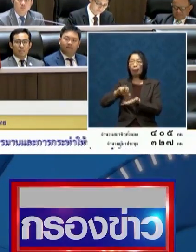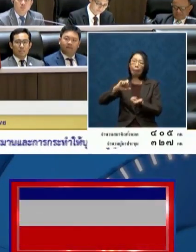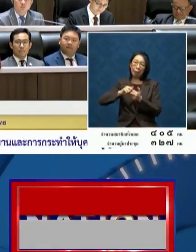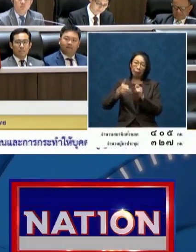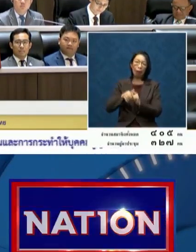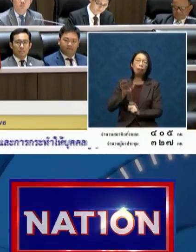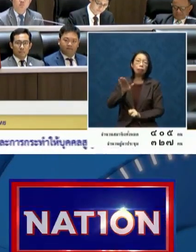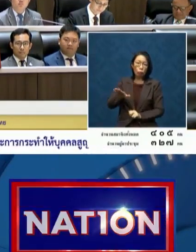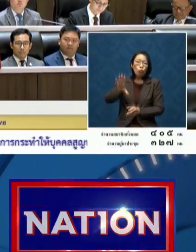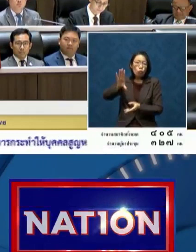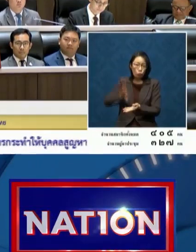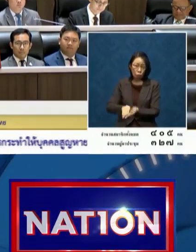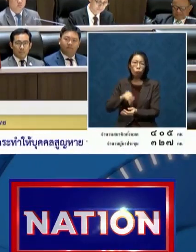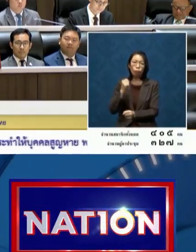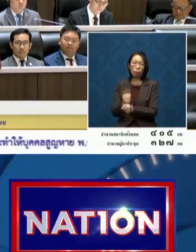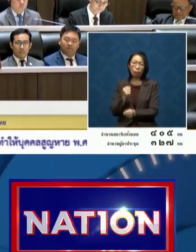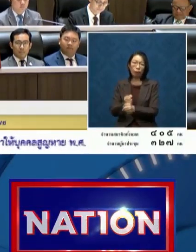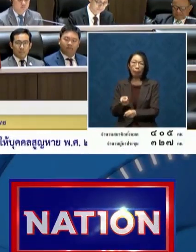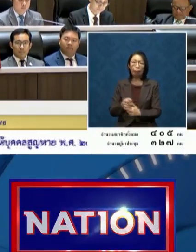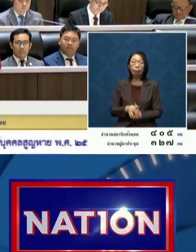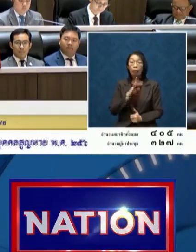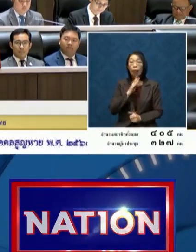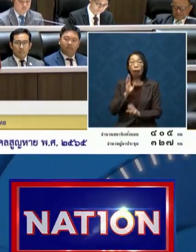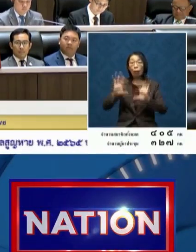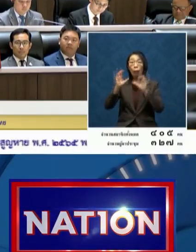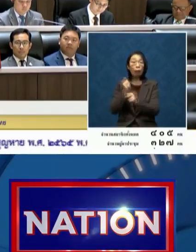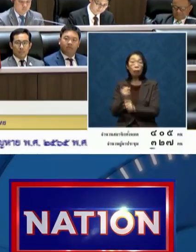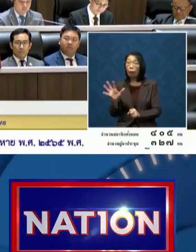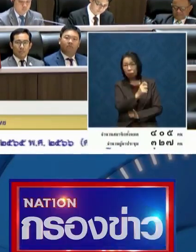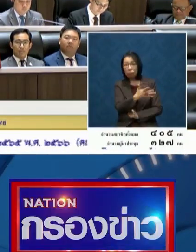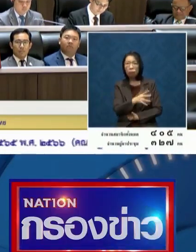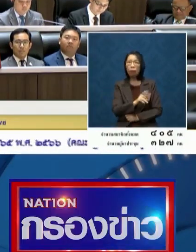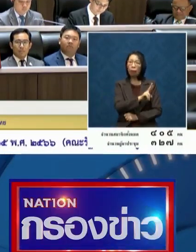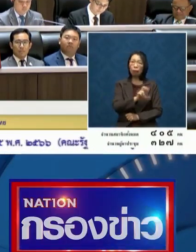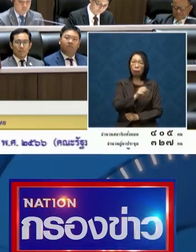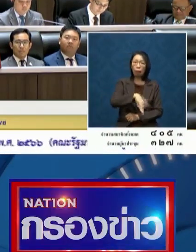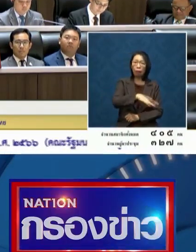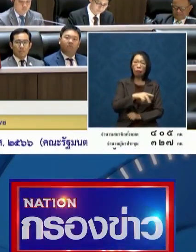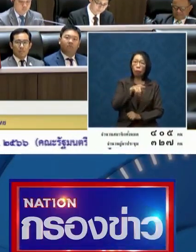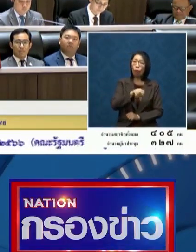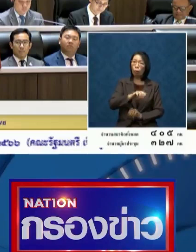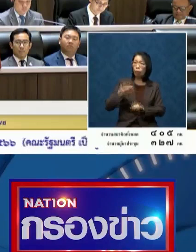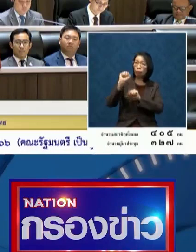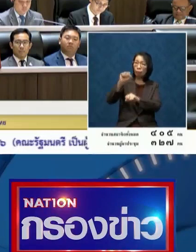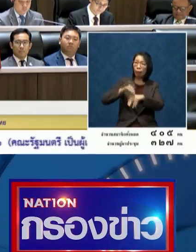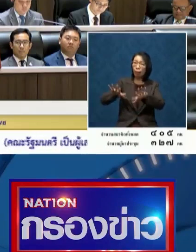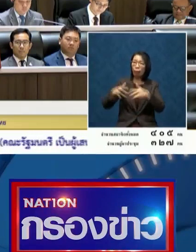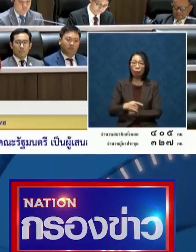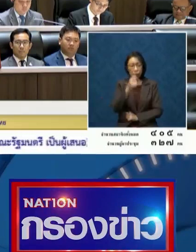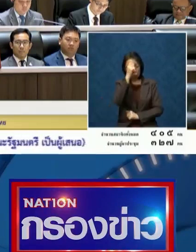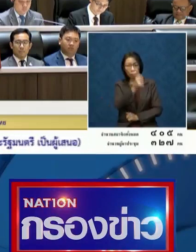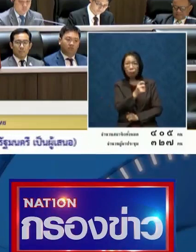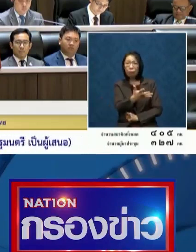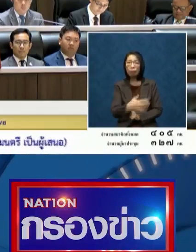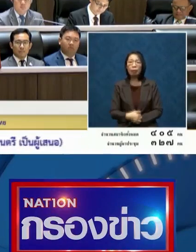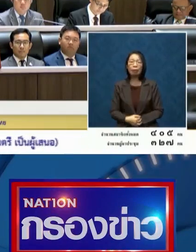ราชกำหนดนะฮะแต่ก็ยังดีที่เขาสามารถที่จะพลิกเกมไปได้ด้วยรัฐธรรมนูญตีความนะฮะเรายกตัวอย่างของสส